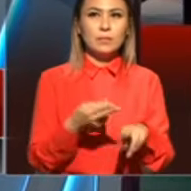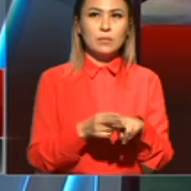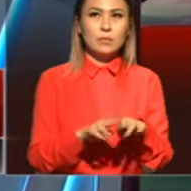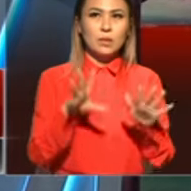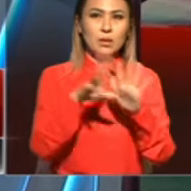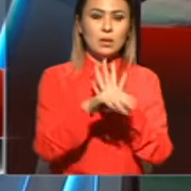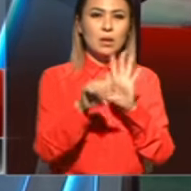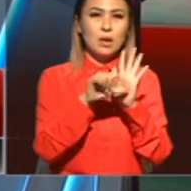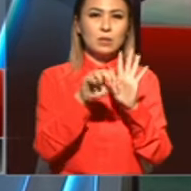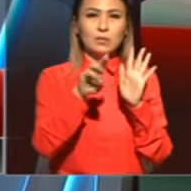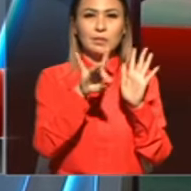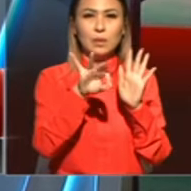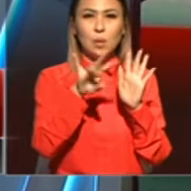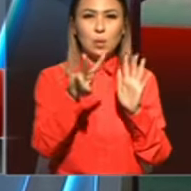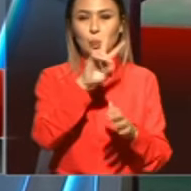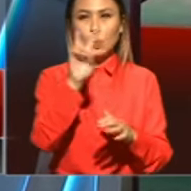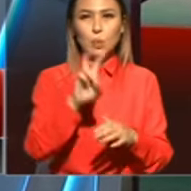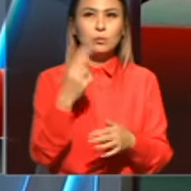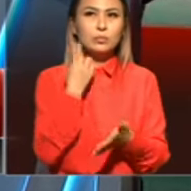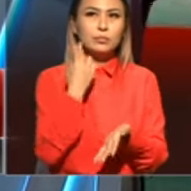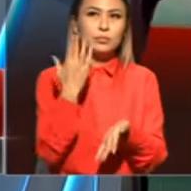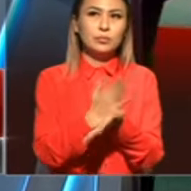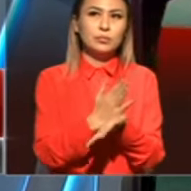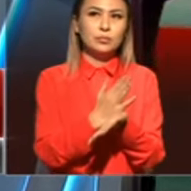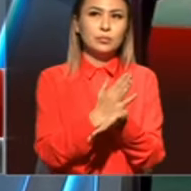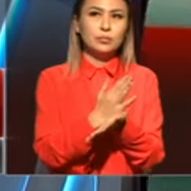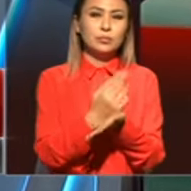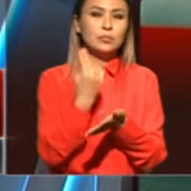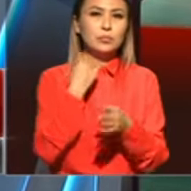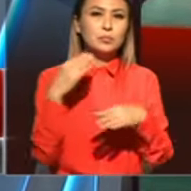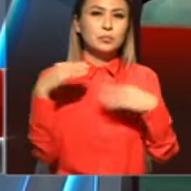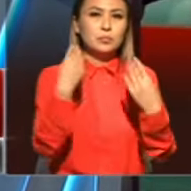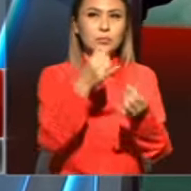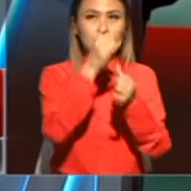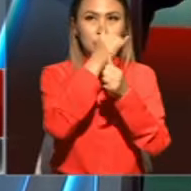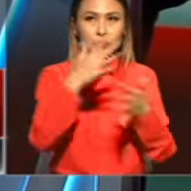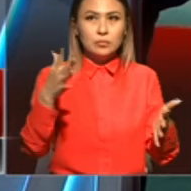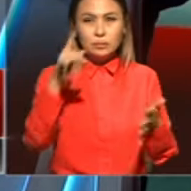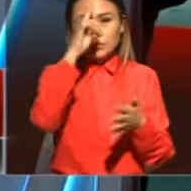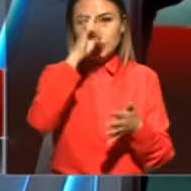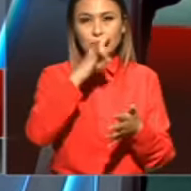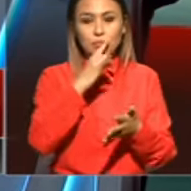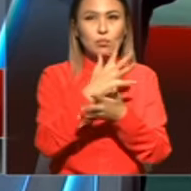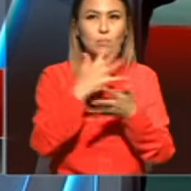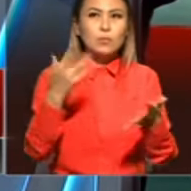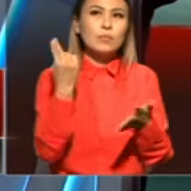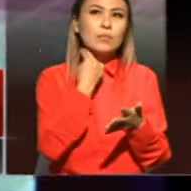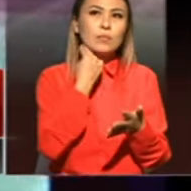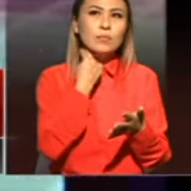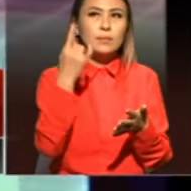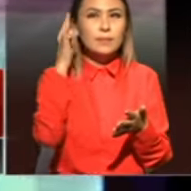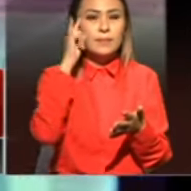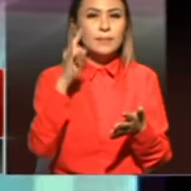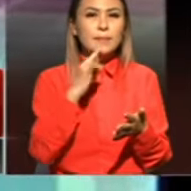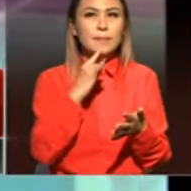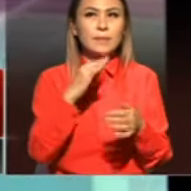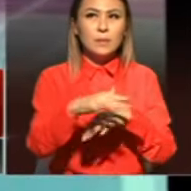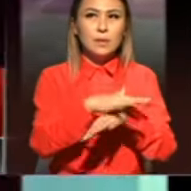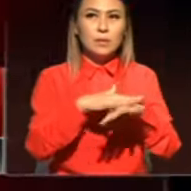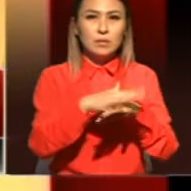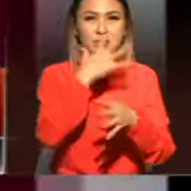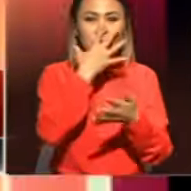6 триллион доллар көлемінде қарыз бар. Біреуге қарыз беретін шамасы жоқ. Олардың бәрі ол Қазақстан көп бағана қарыздың бәрі ол Қазақстанның халықтың